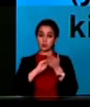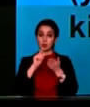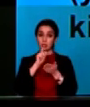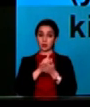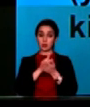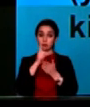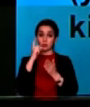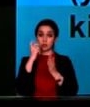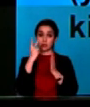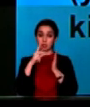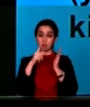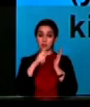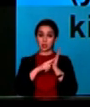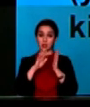Darslikning